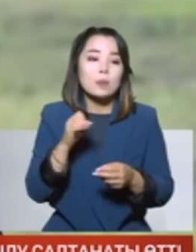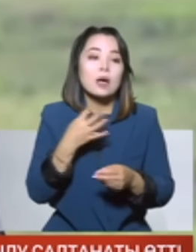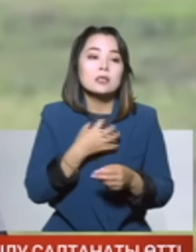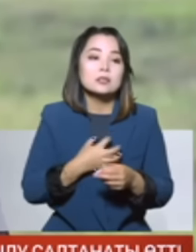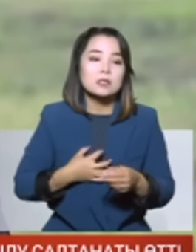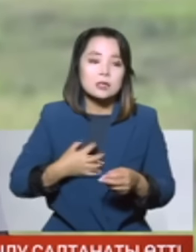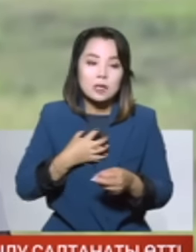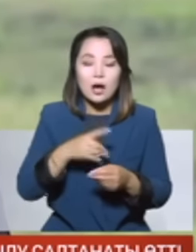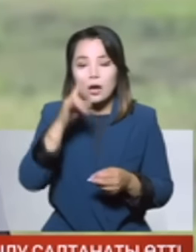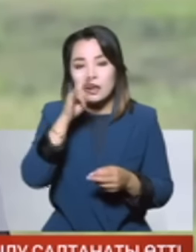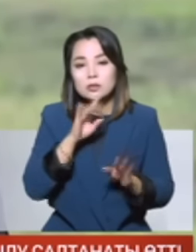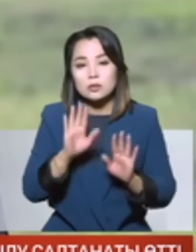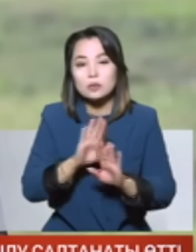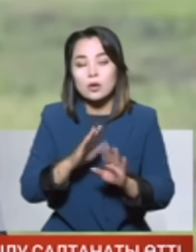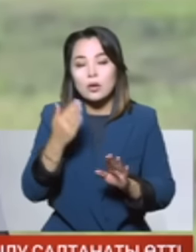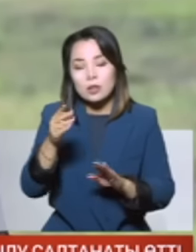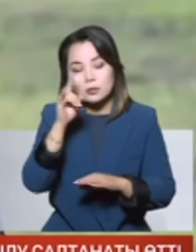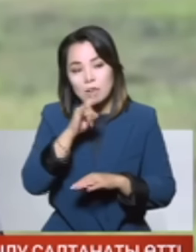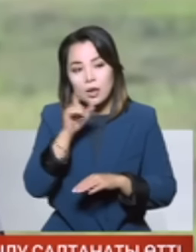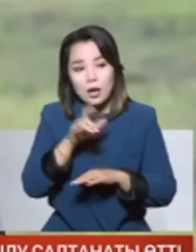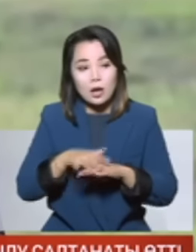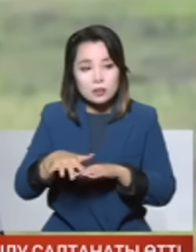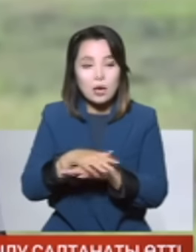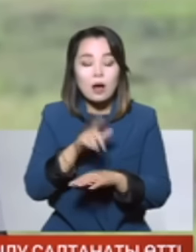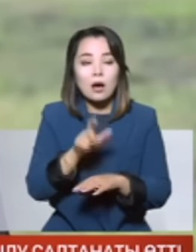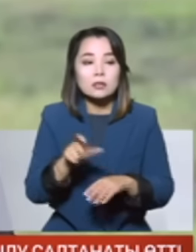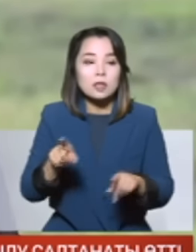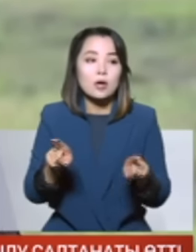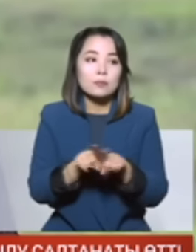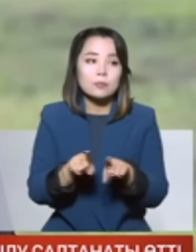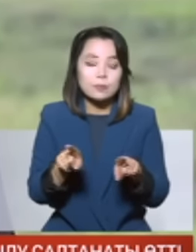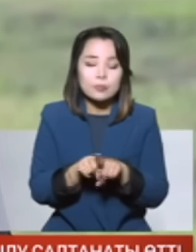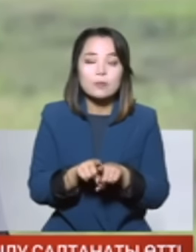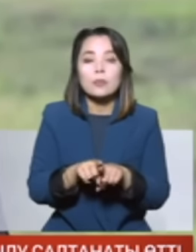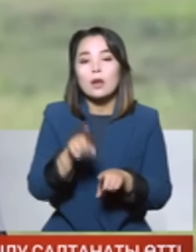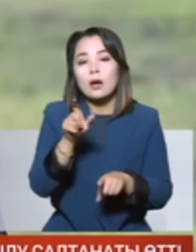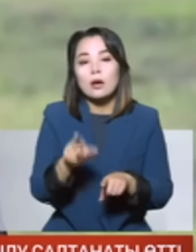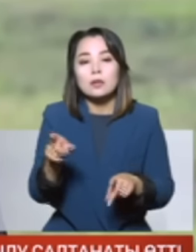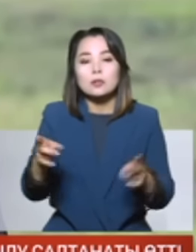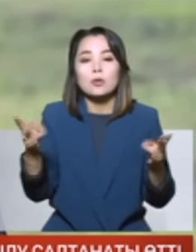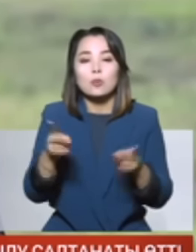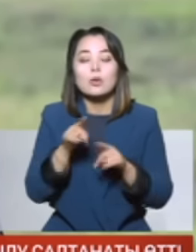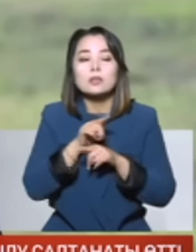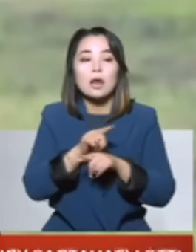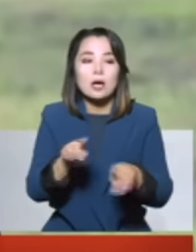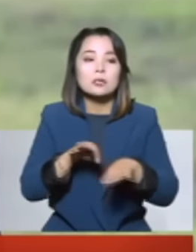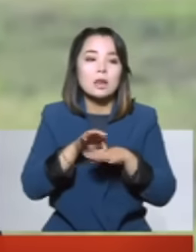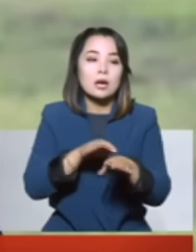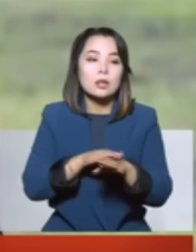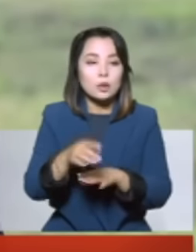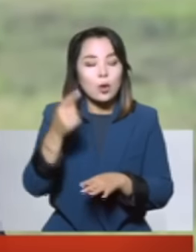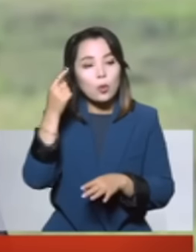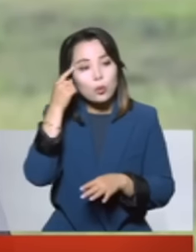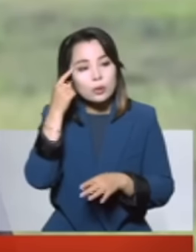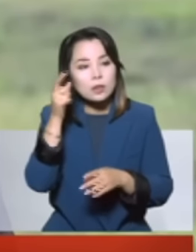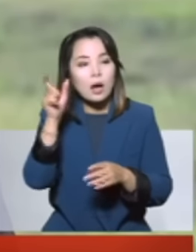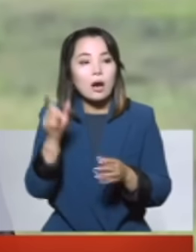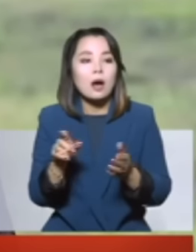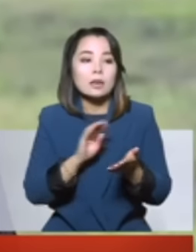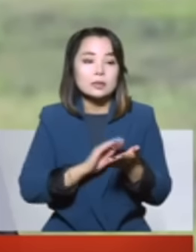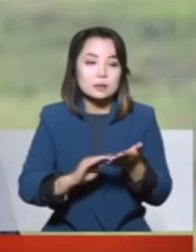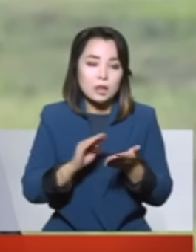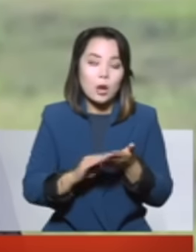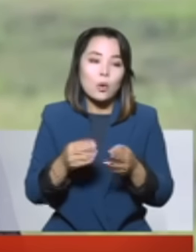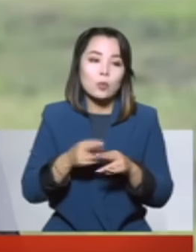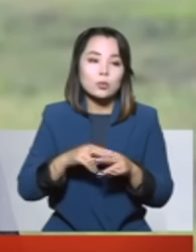тек қана қазақ халқы ғана үшін емес, адамзат үшін адам болуды насихаттаған ойдың ақыны.